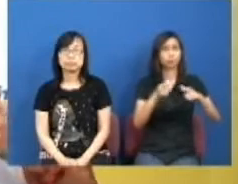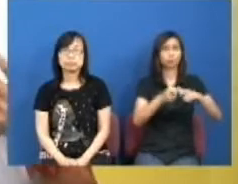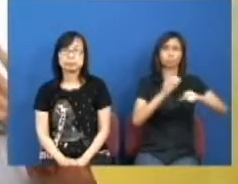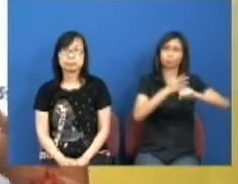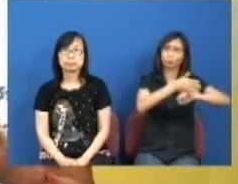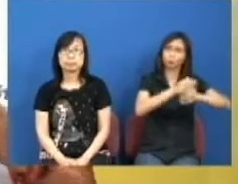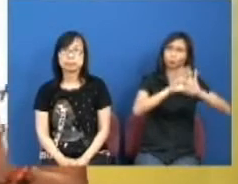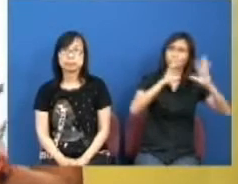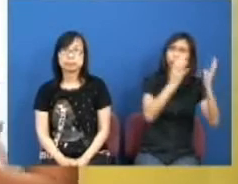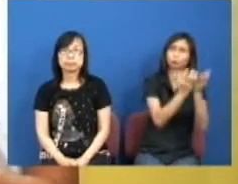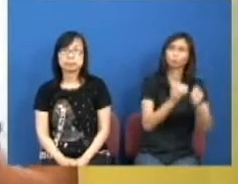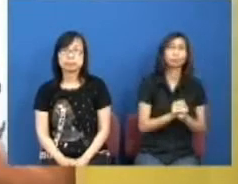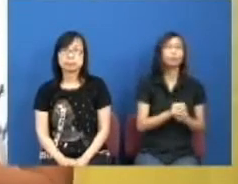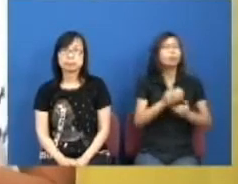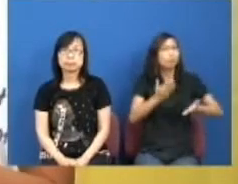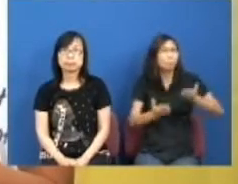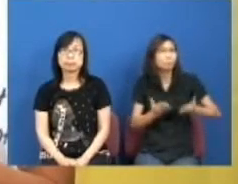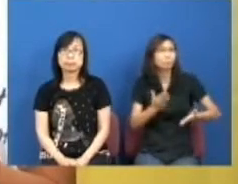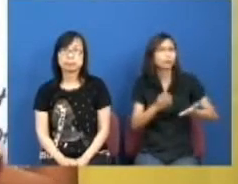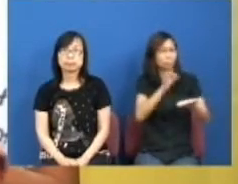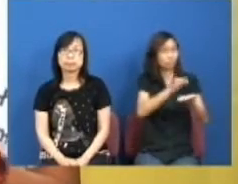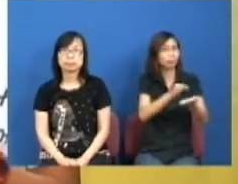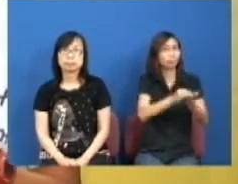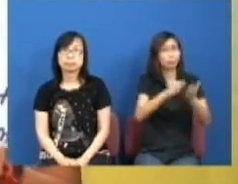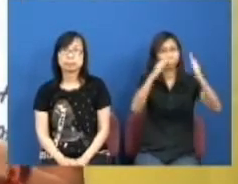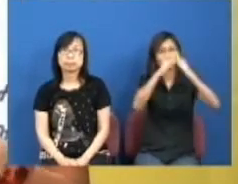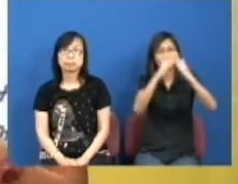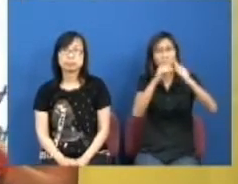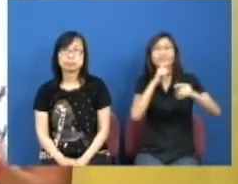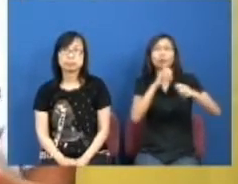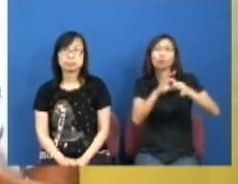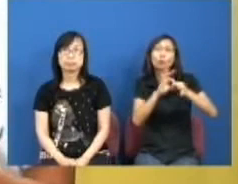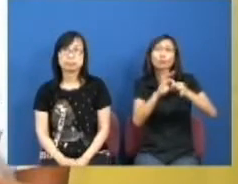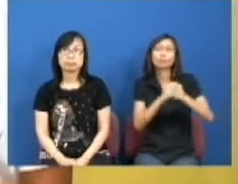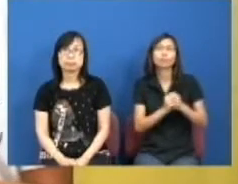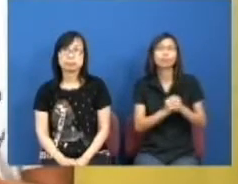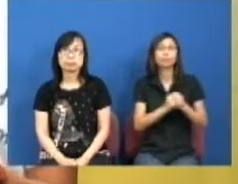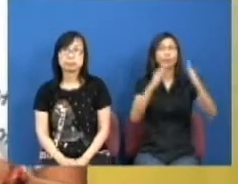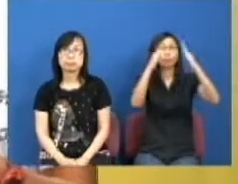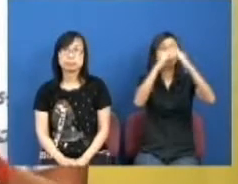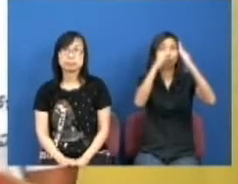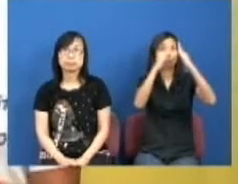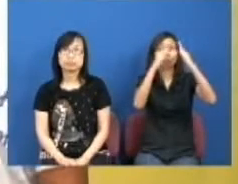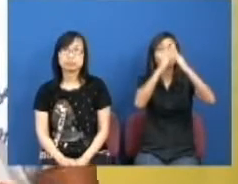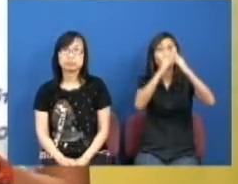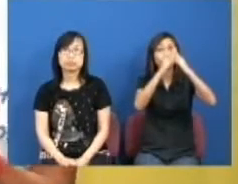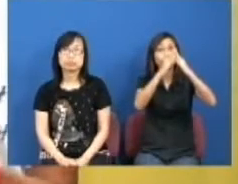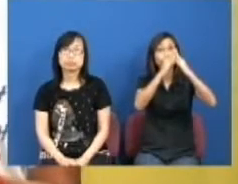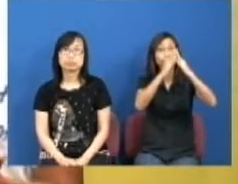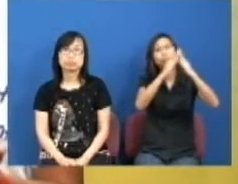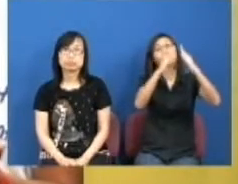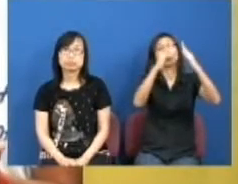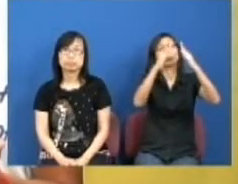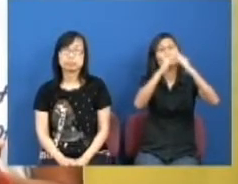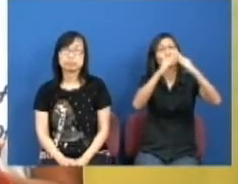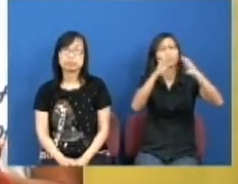可能同地區居民有關嘅一啲可能係。一些居民聯會啦，他用居民聯會作為一個名